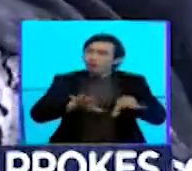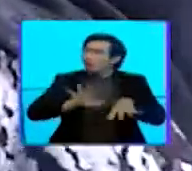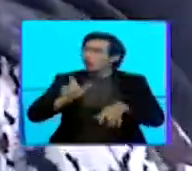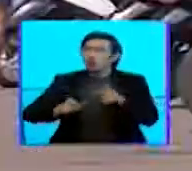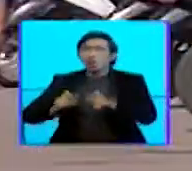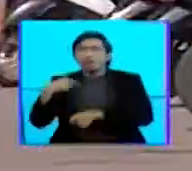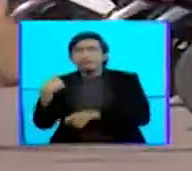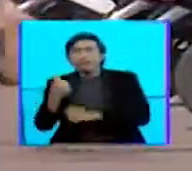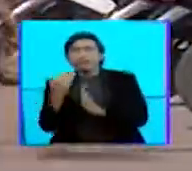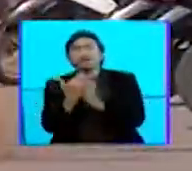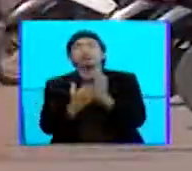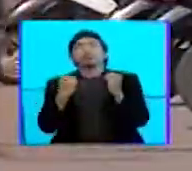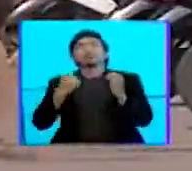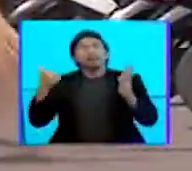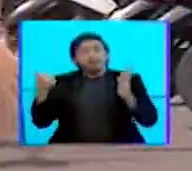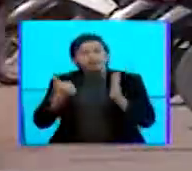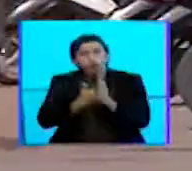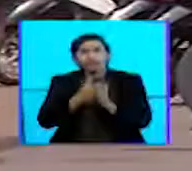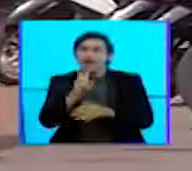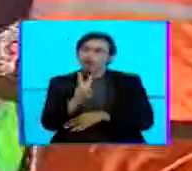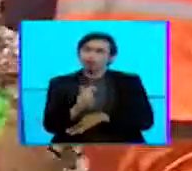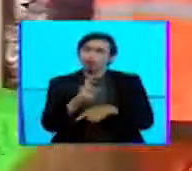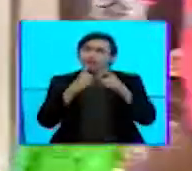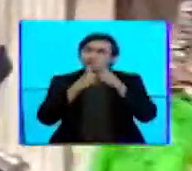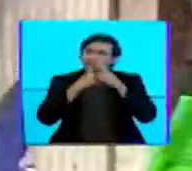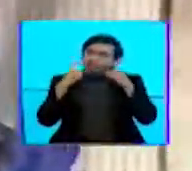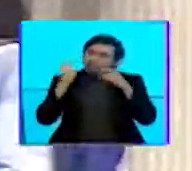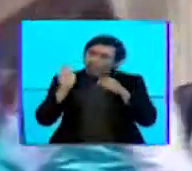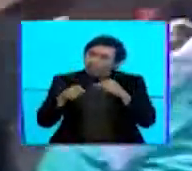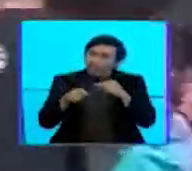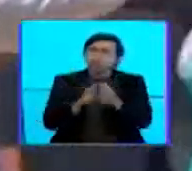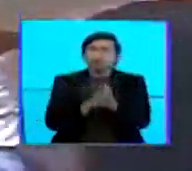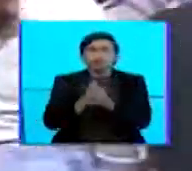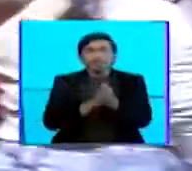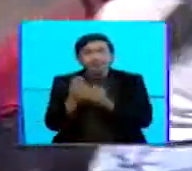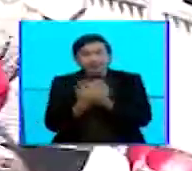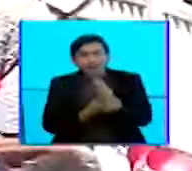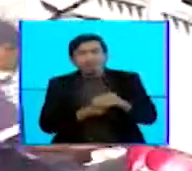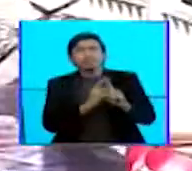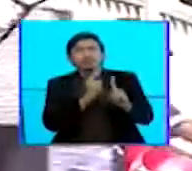sabun. Dari Jakarta, Tim Liputan melaporkan.